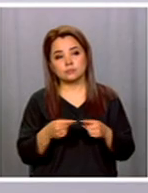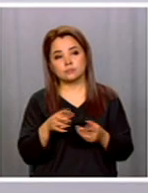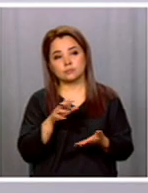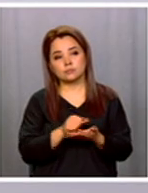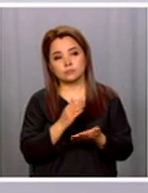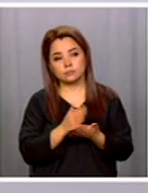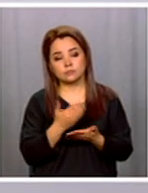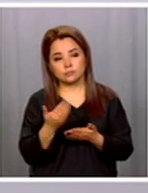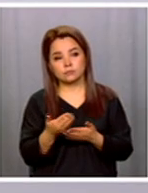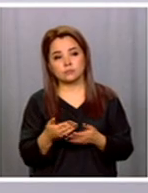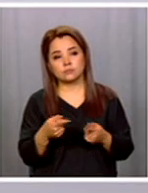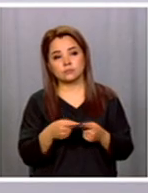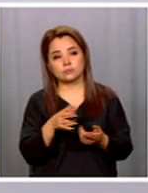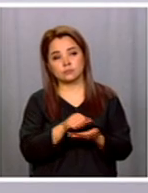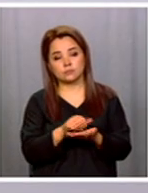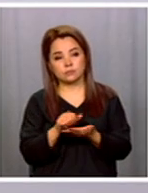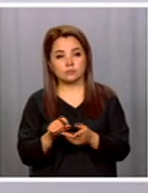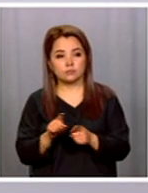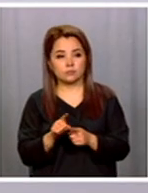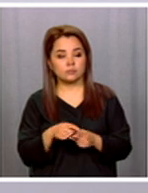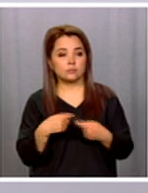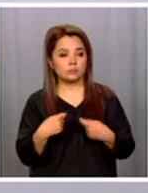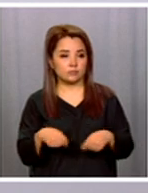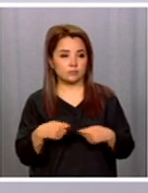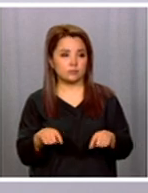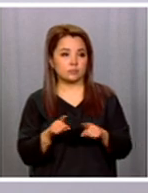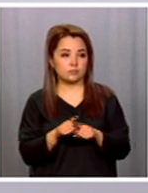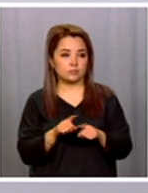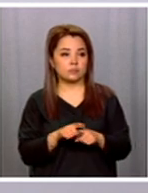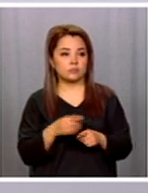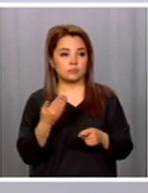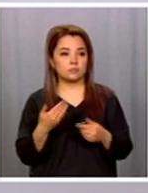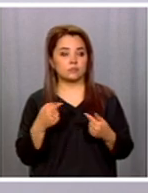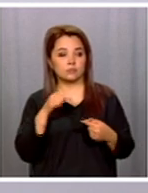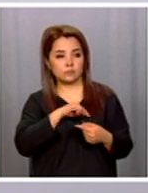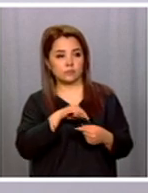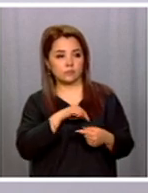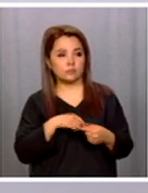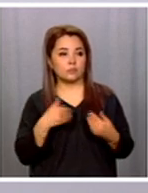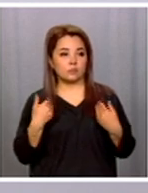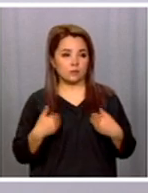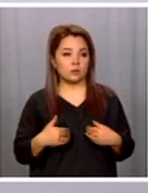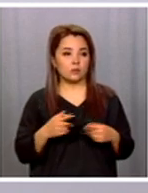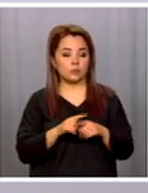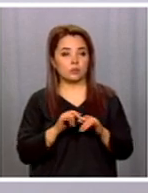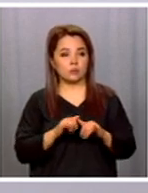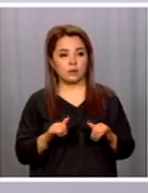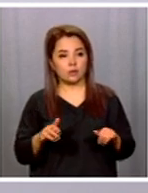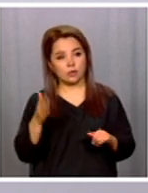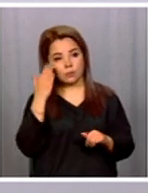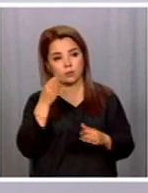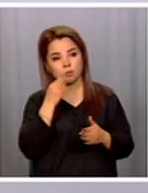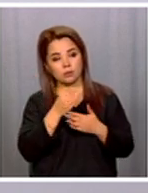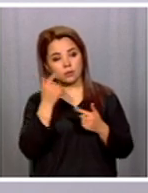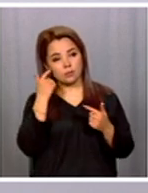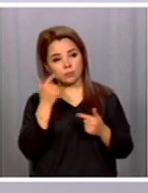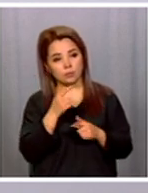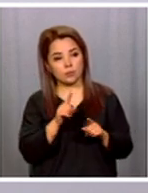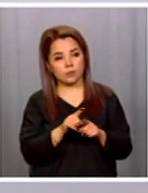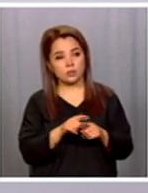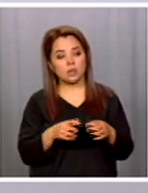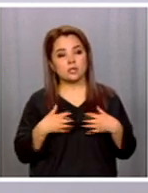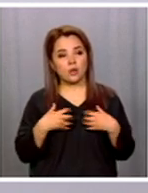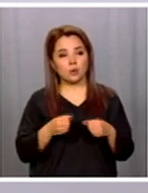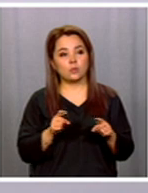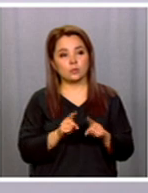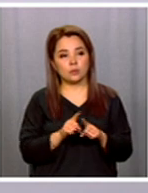жинау, делдалдық қызметтер болатын болса, ал және дене және рухани қабілеттер дамытуға қатысты қызметтер, білім алу, денсаулық сақтау,